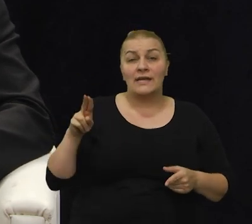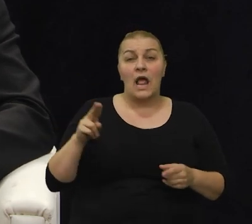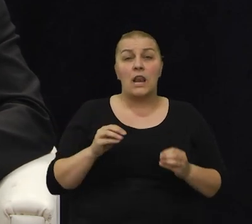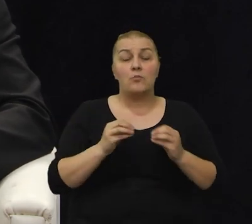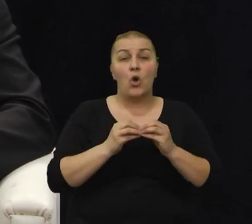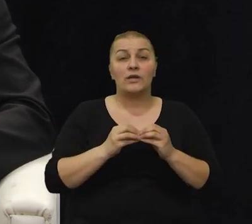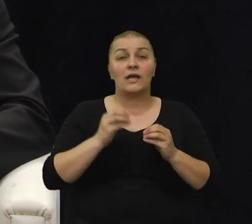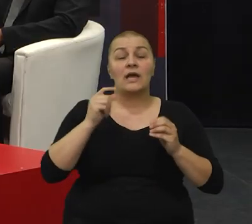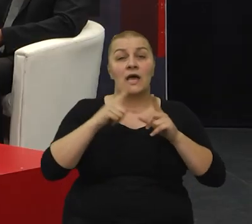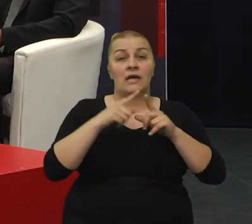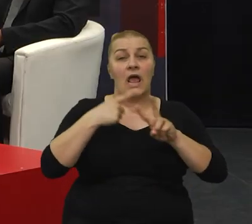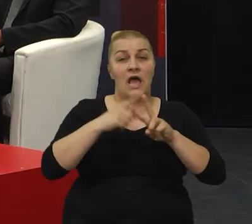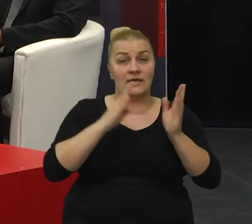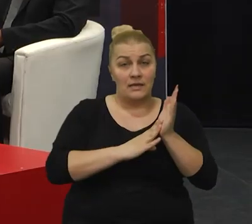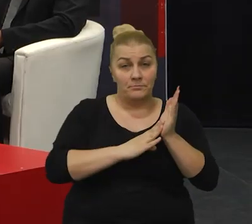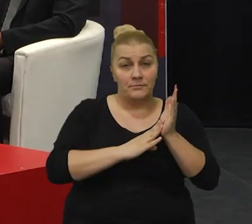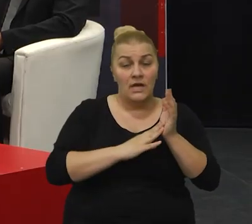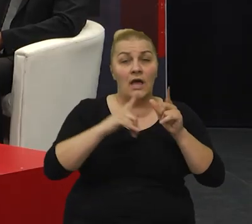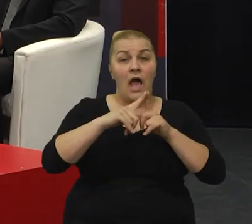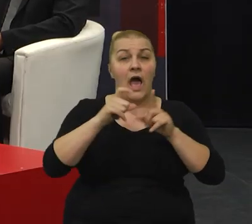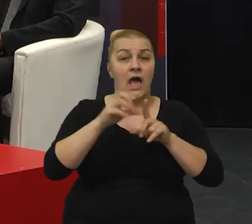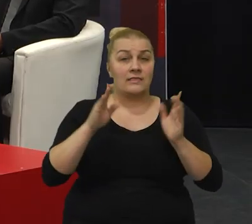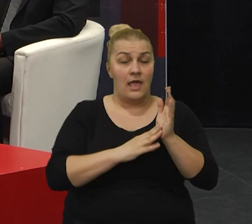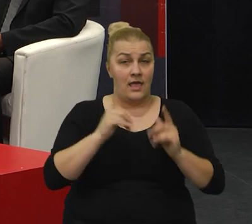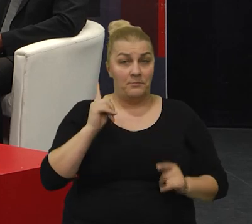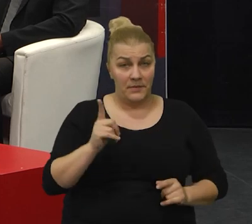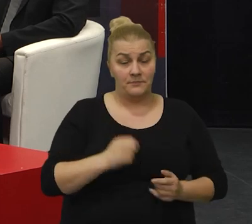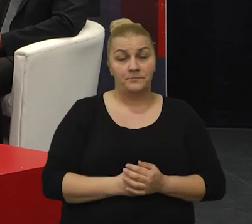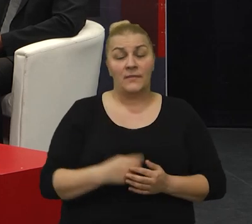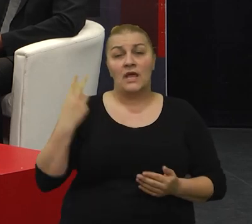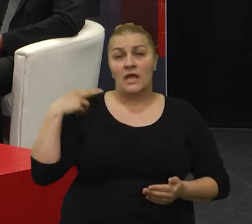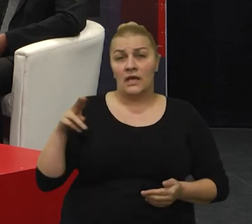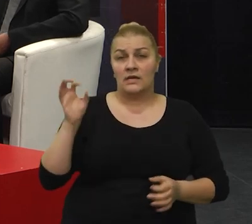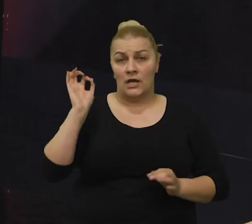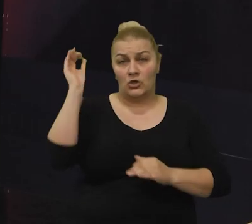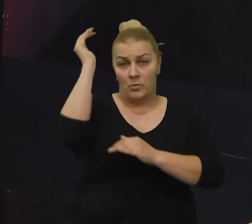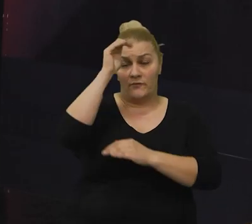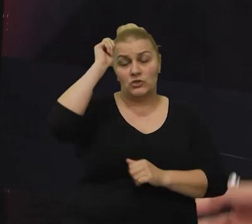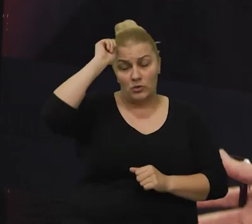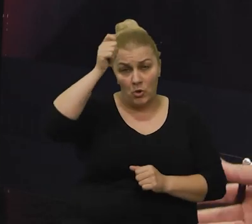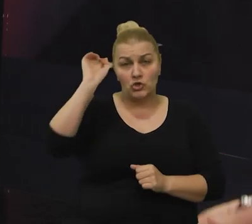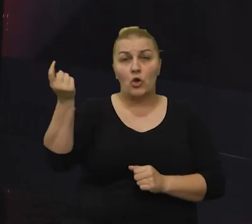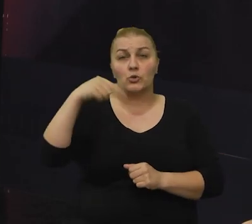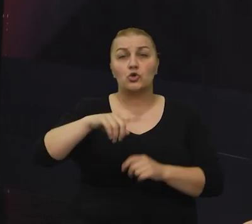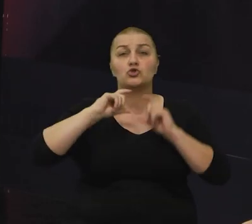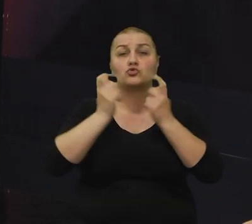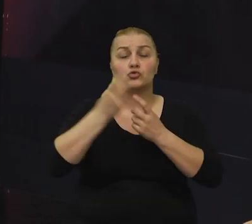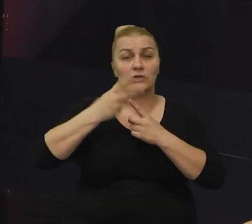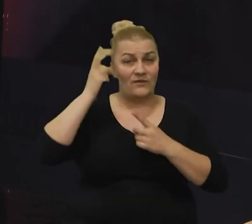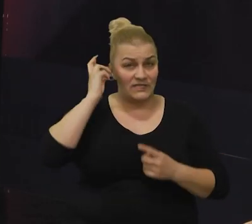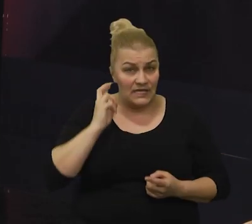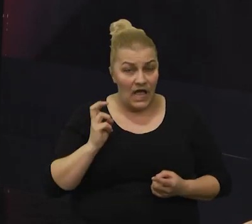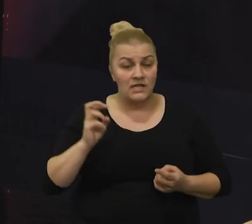general bojnik Rahim Ademi. General, dobrovečer, poštovanje. Dobrodošli u studiju televizije